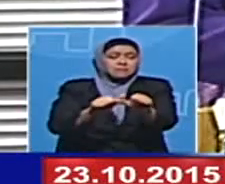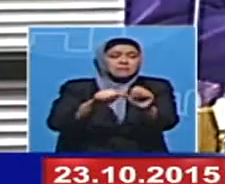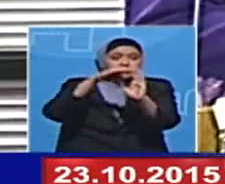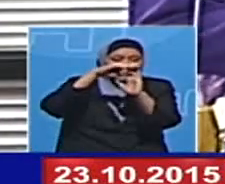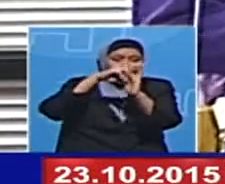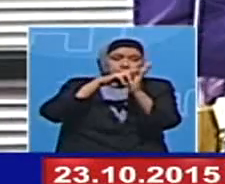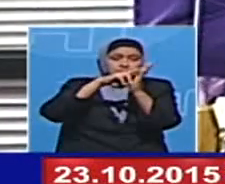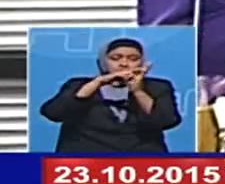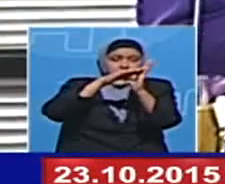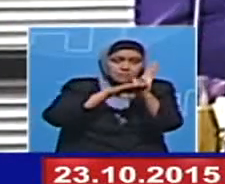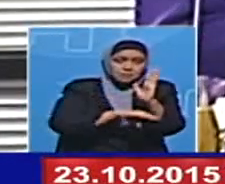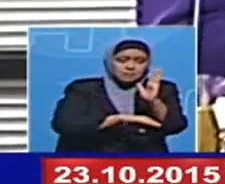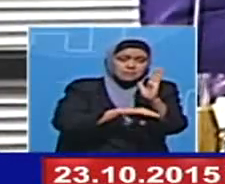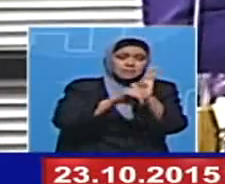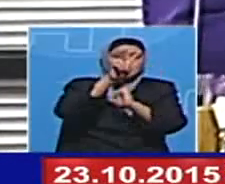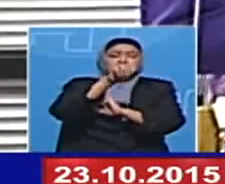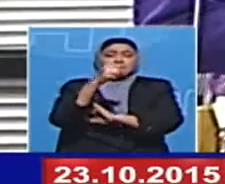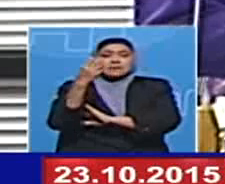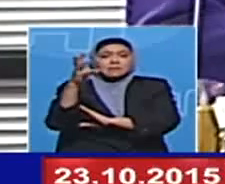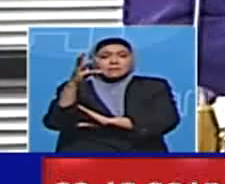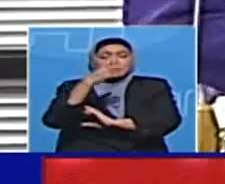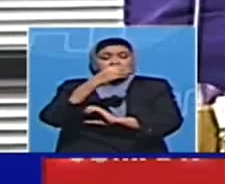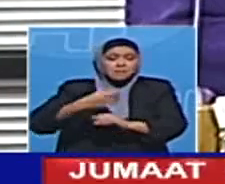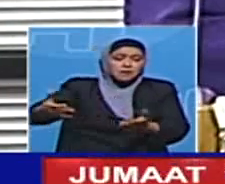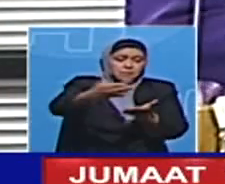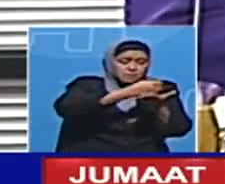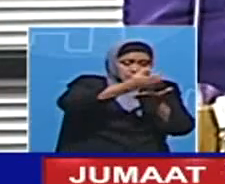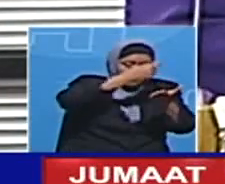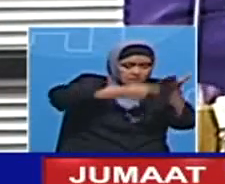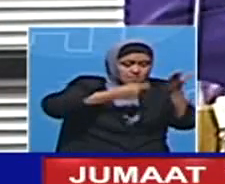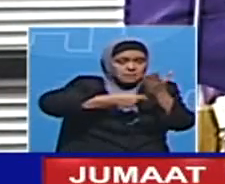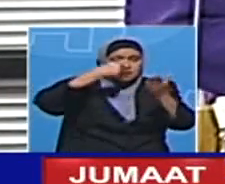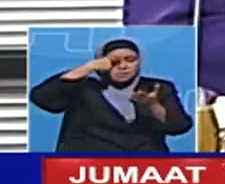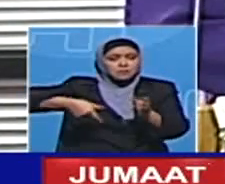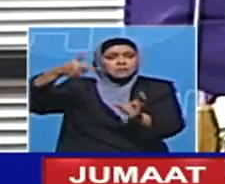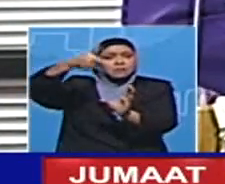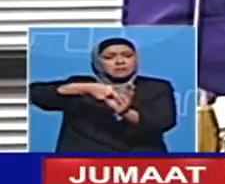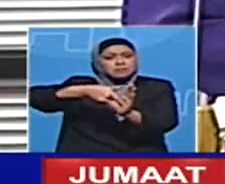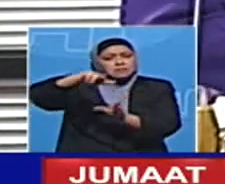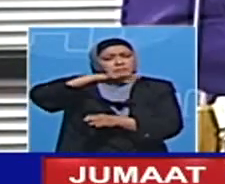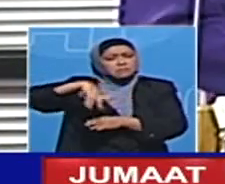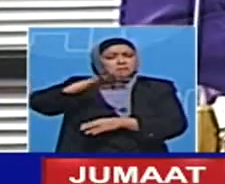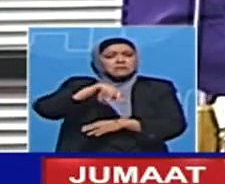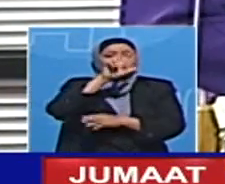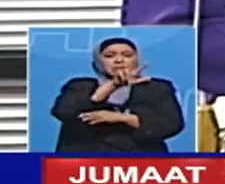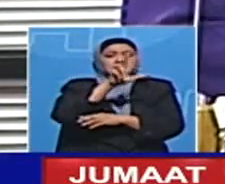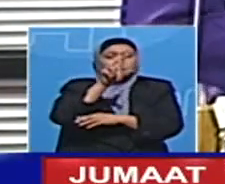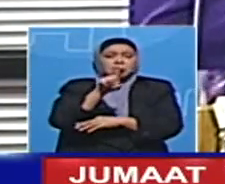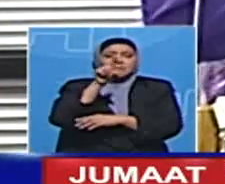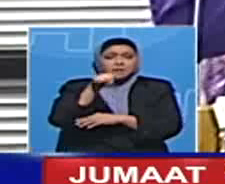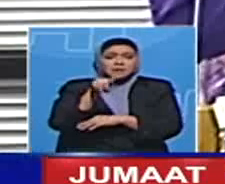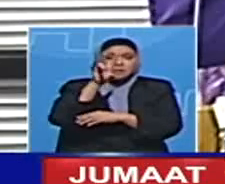2016 dan kutipan hasil daripada sumber berkaitan minyak dianggar 31.7